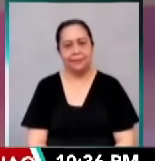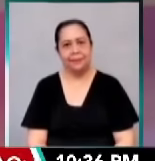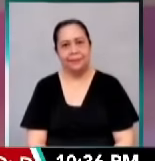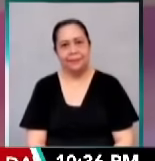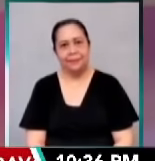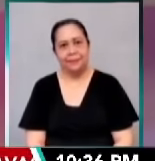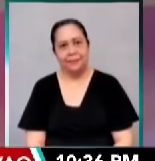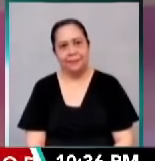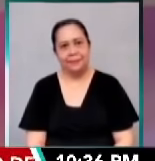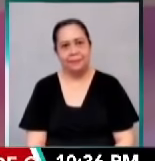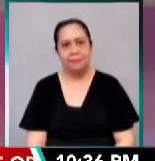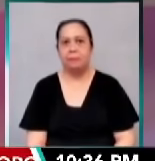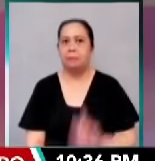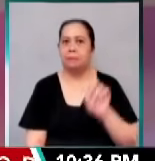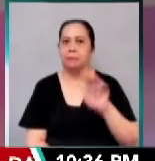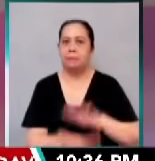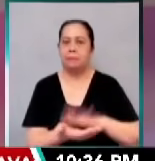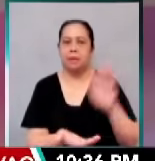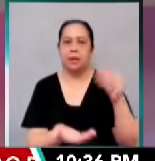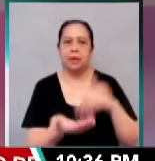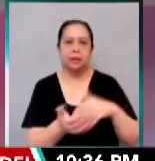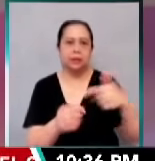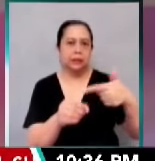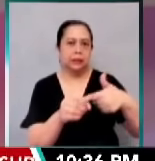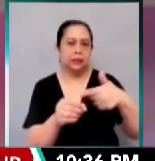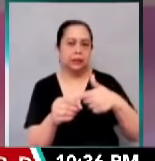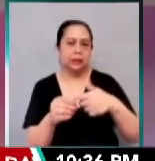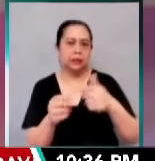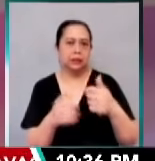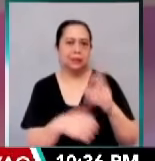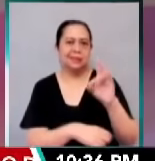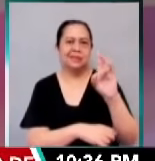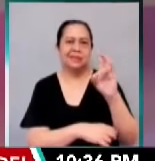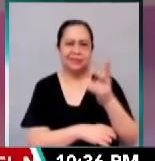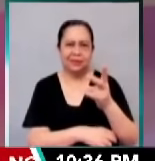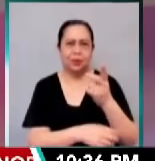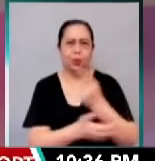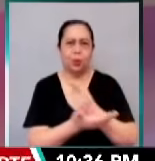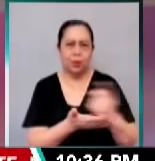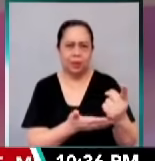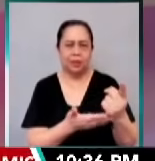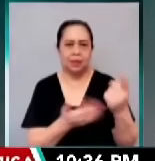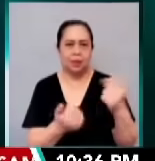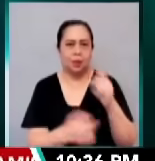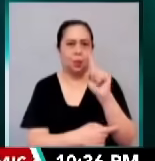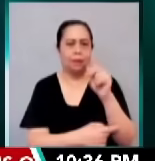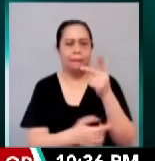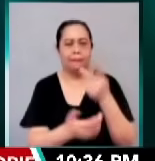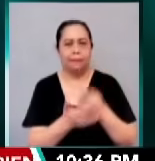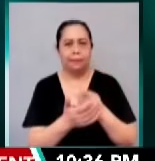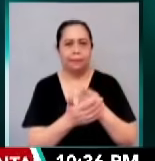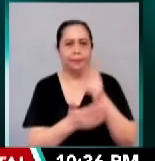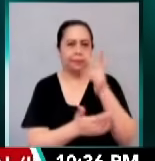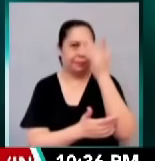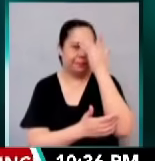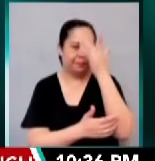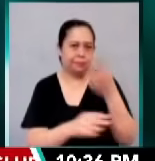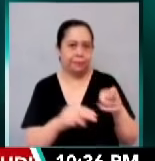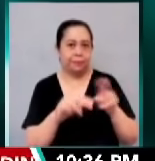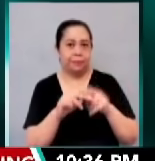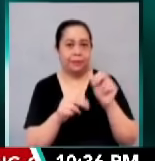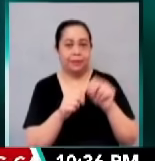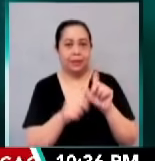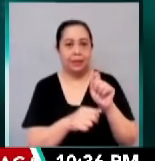Magmamahal na naman ang produktong petrolyo sa ikapitong sunod na linggo. 1 peso and 30 centavos ang taas singil sa kada litro ng